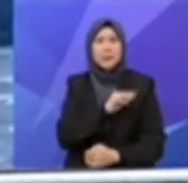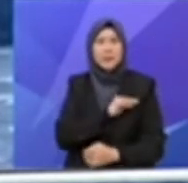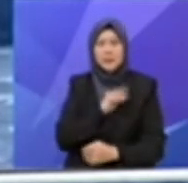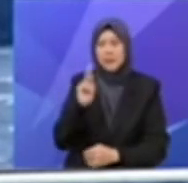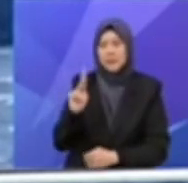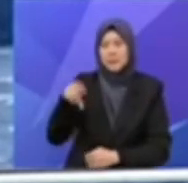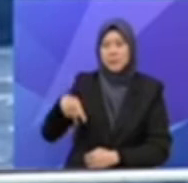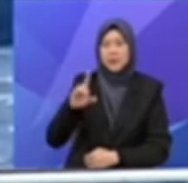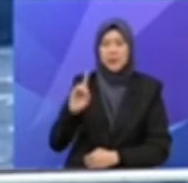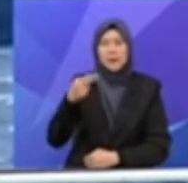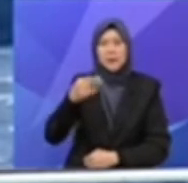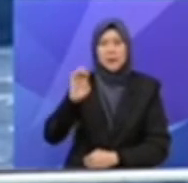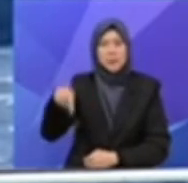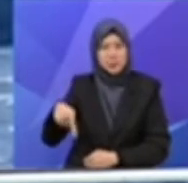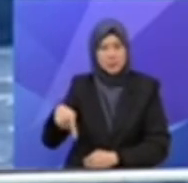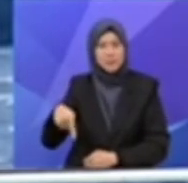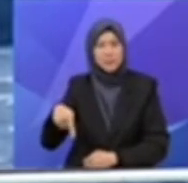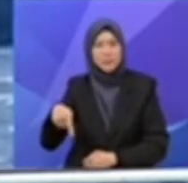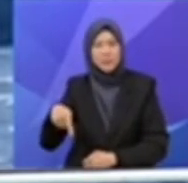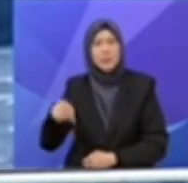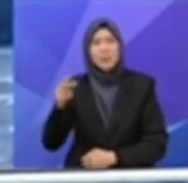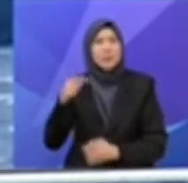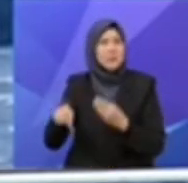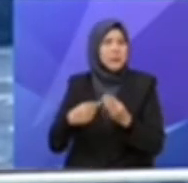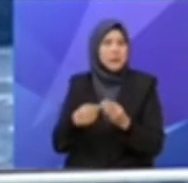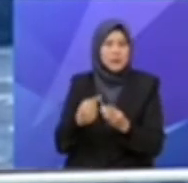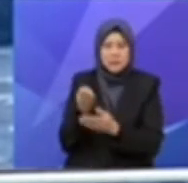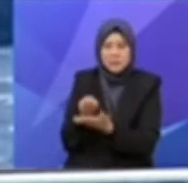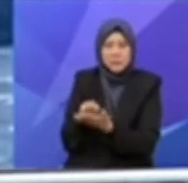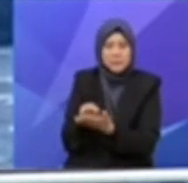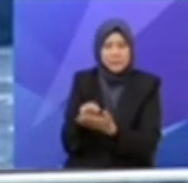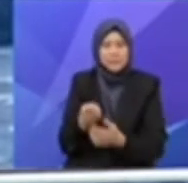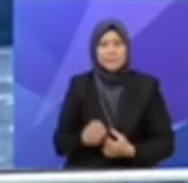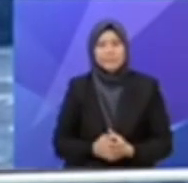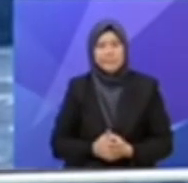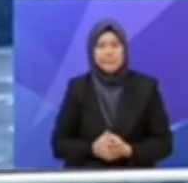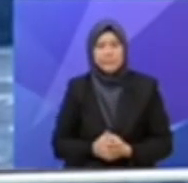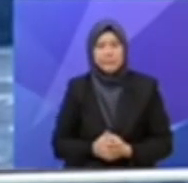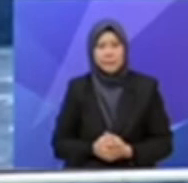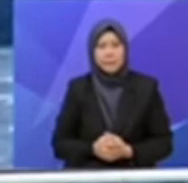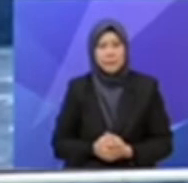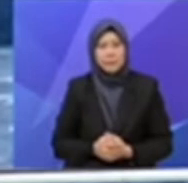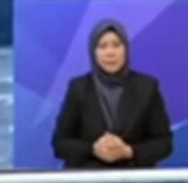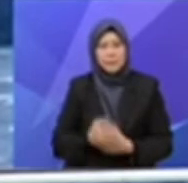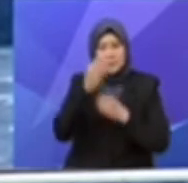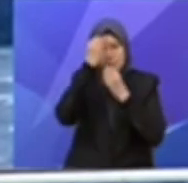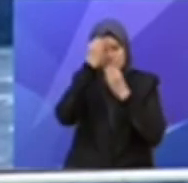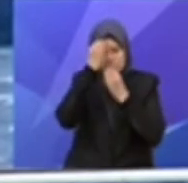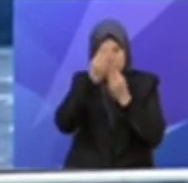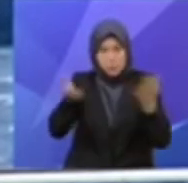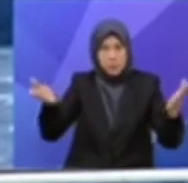dalam negeri dan khalwat pengguna mengenai ekonomi untuk makluman